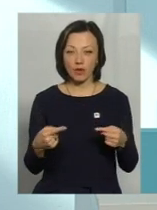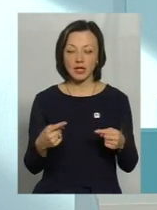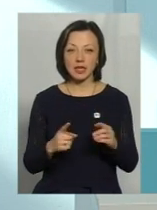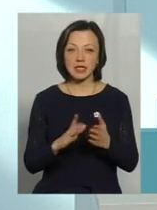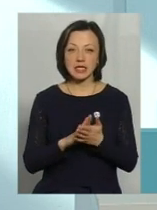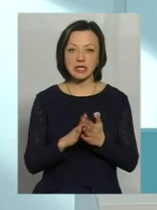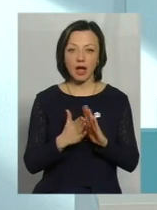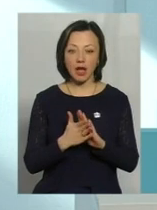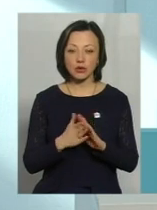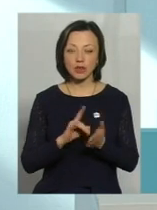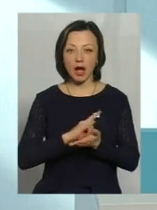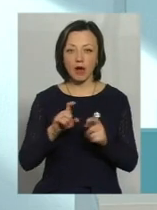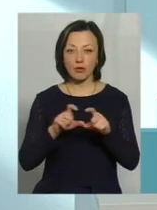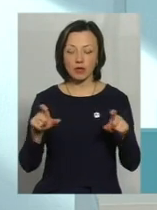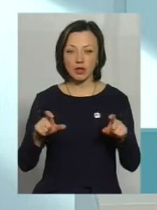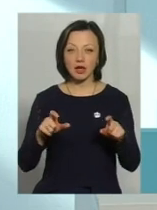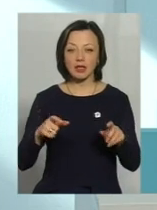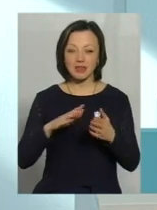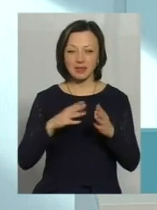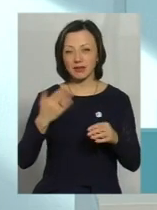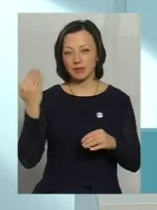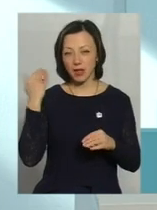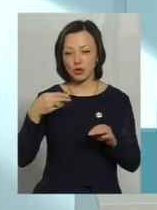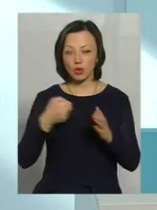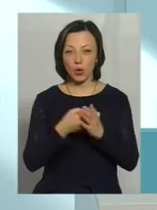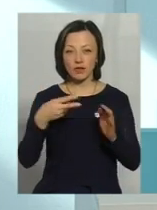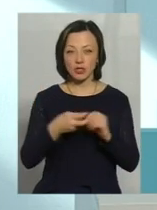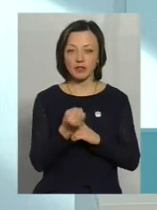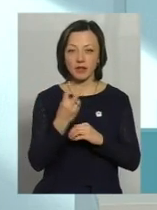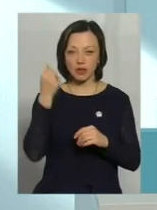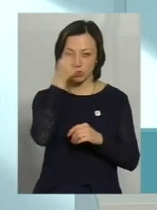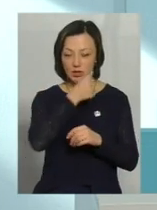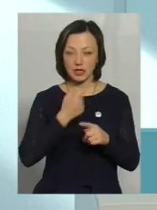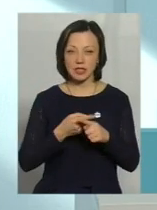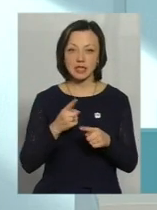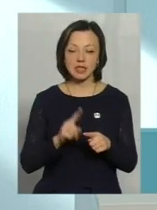статус аеропорту, який був станом на 12-й рік. Тобто ми зможемо,